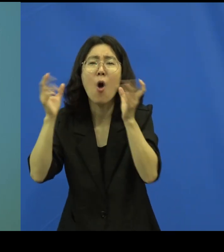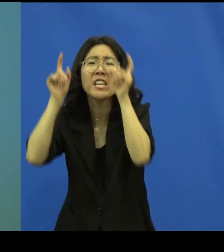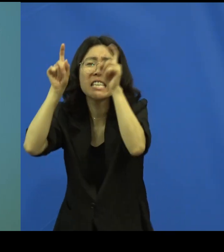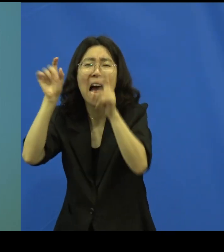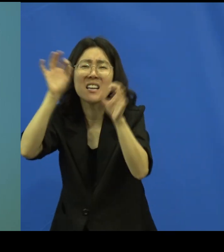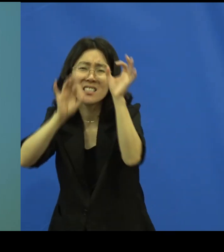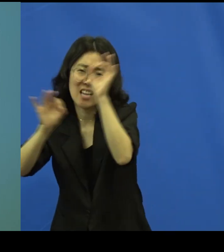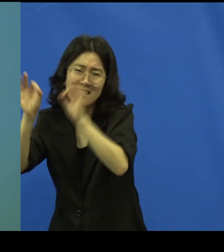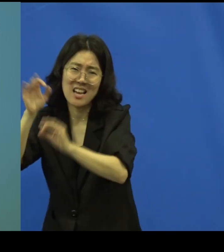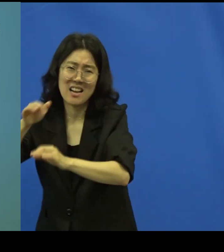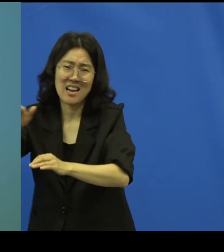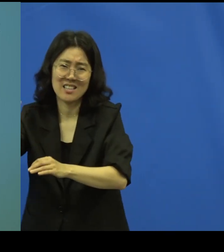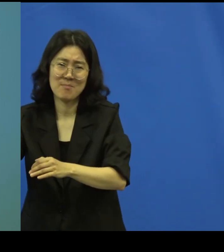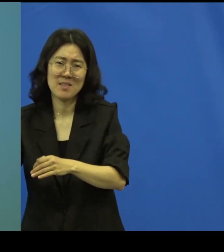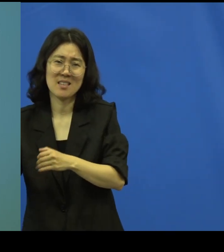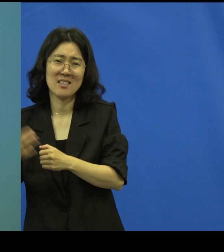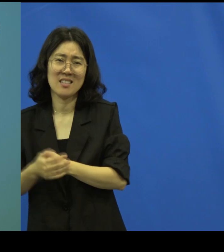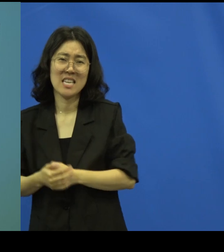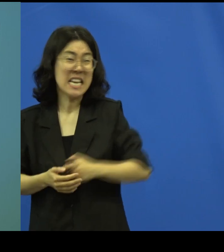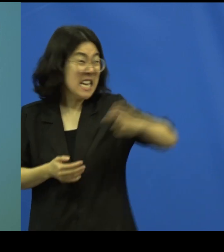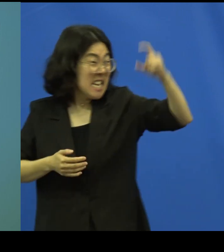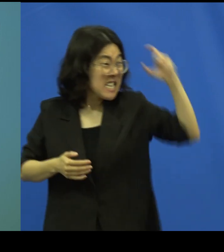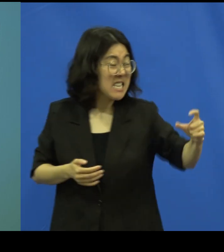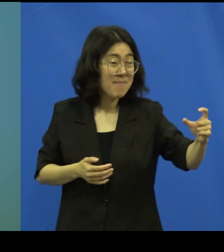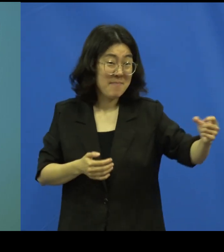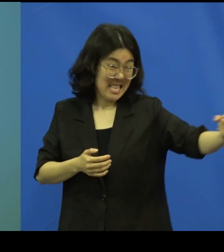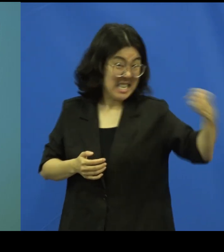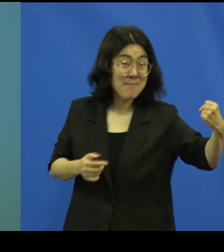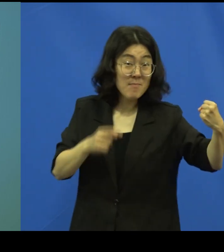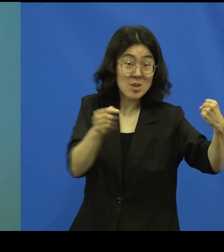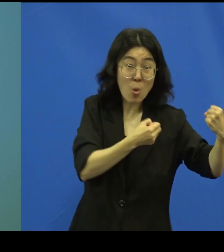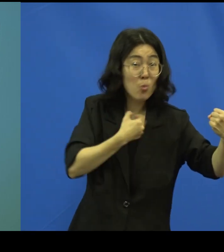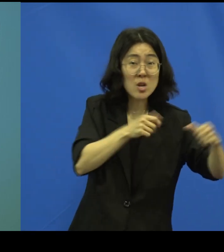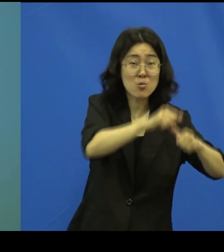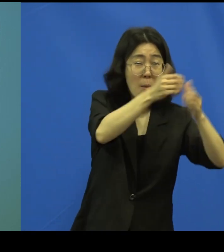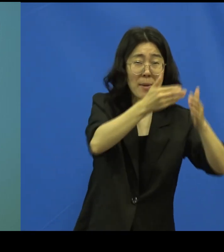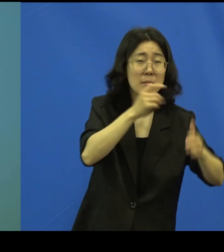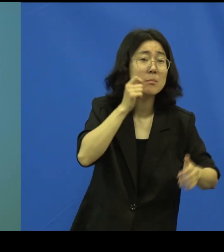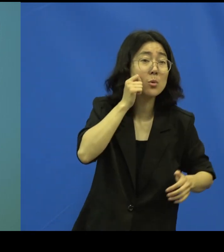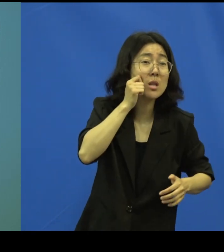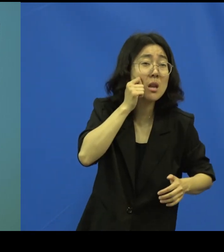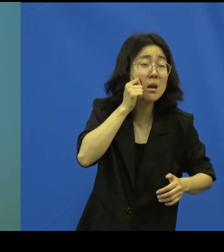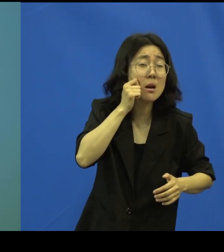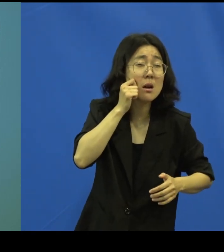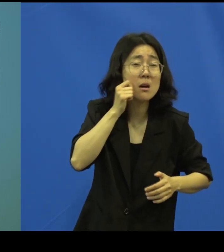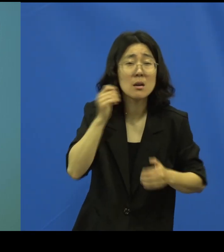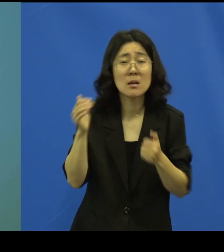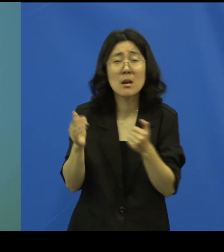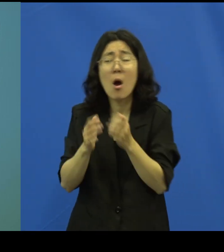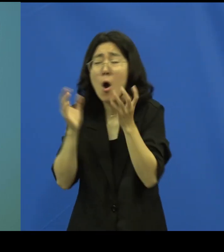요한계시록에 딱 오면요, 우리 안에 뭐가 일어나야 되냐면 찬양하고 싶은 마음이 가득 차야 돼요.